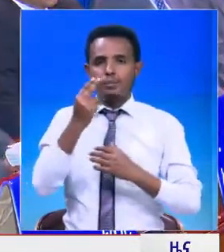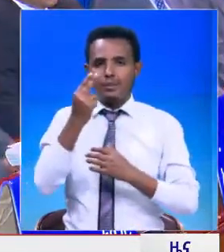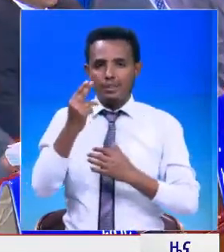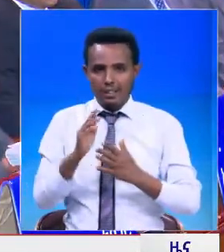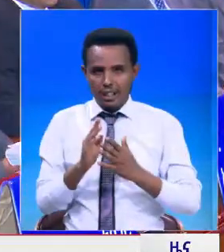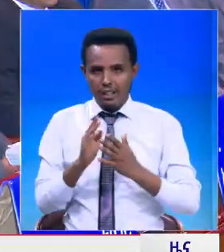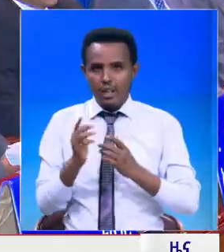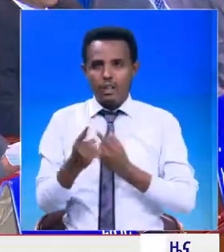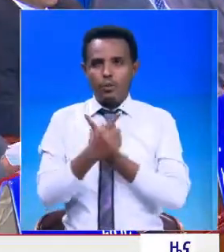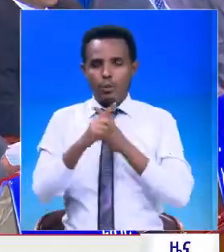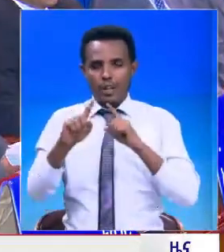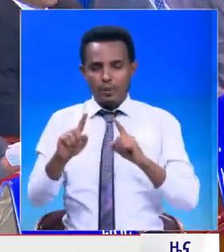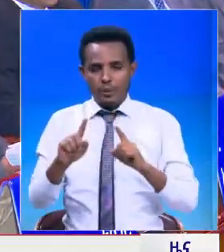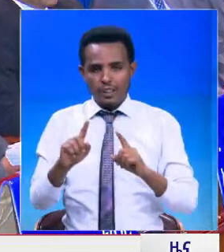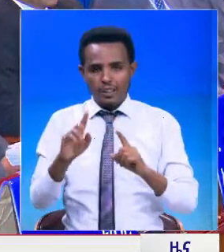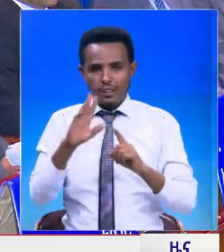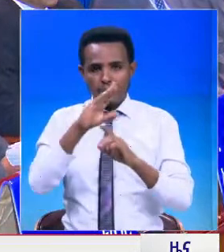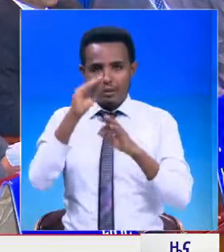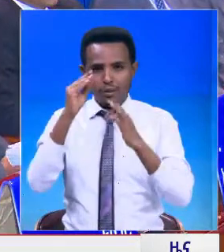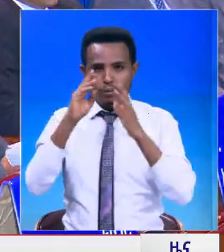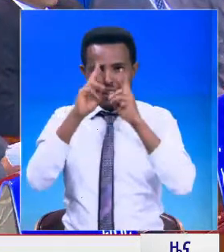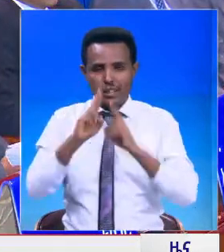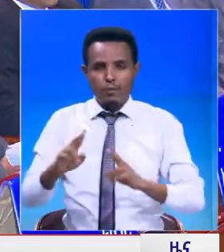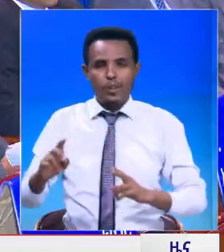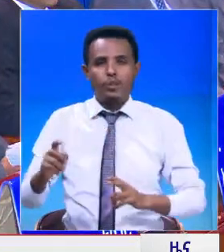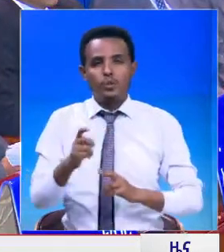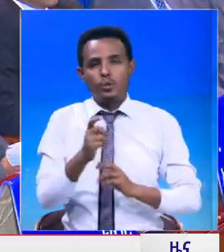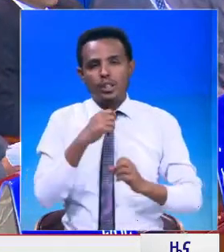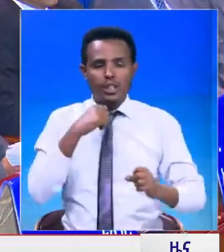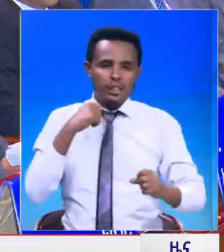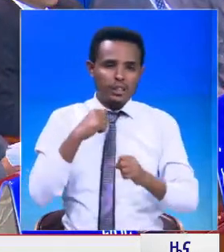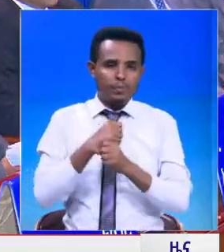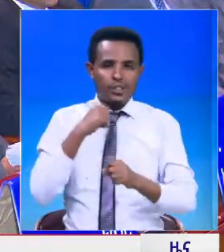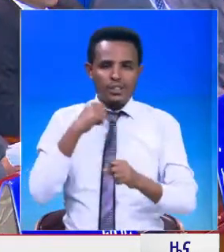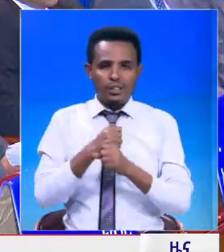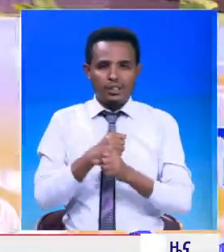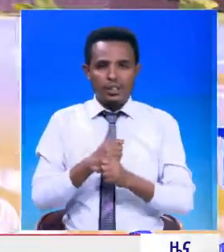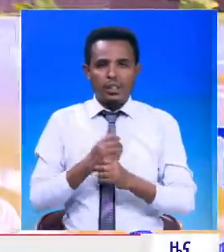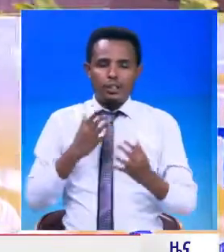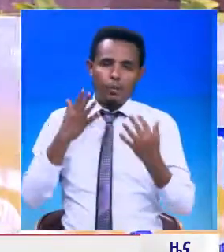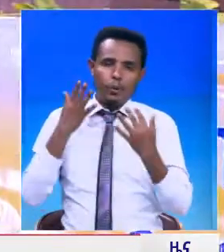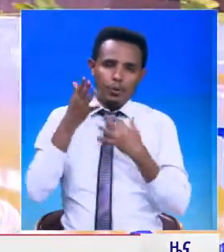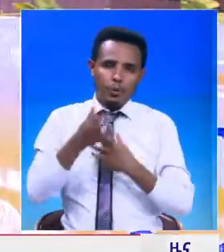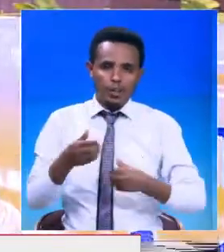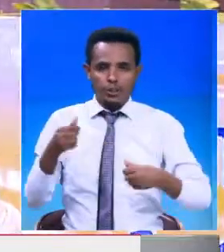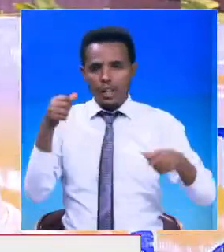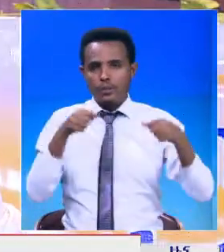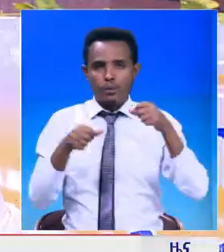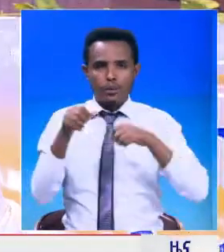ሉዓላዊነትም የሚያስከብር እንዲሆን እንደሚሰራም የበኩላችንንም አስተዋጽኦ ለማድረግ